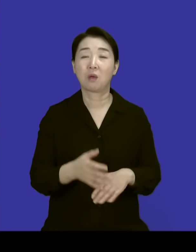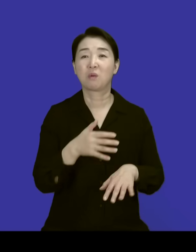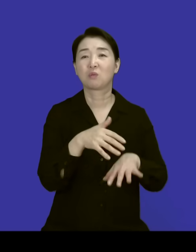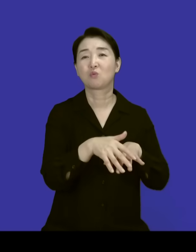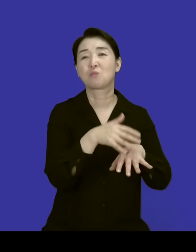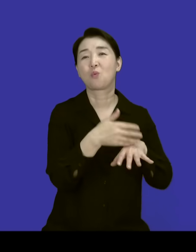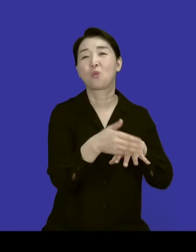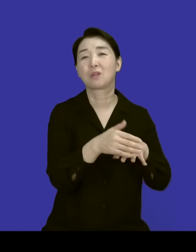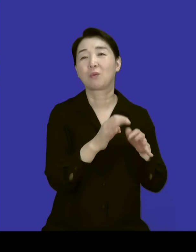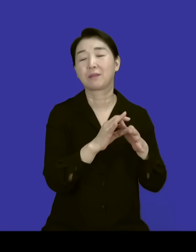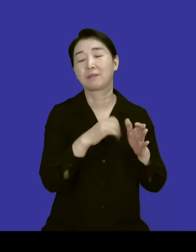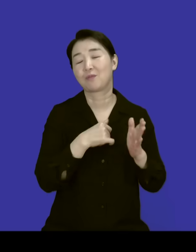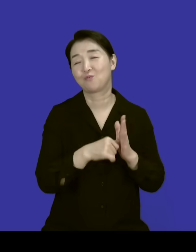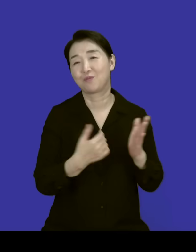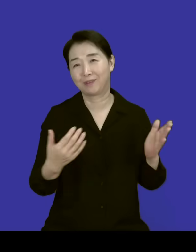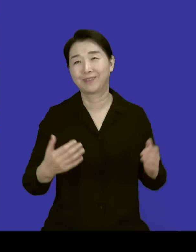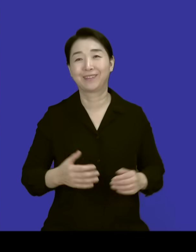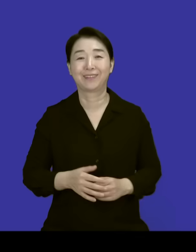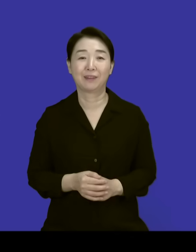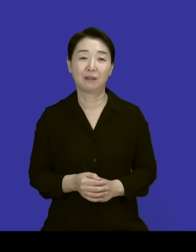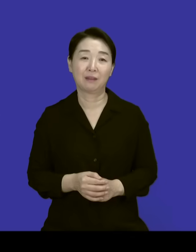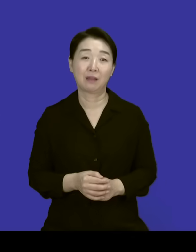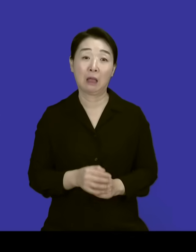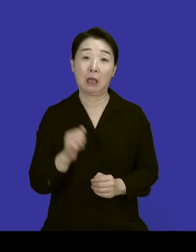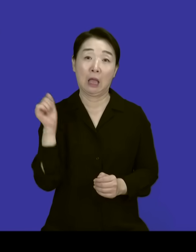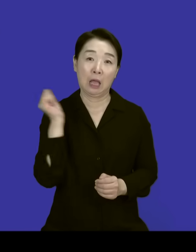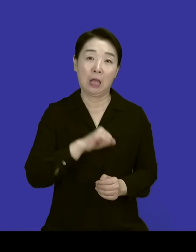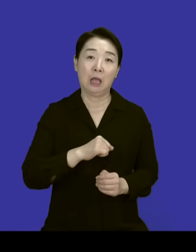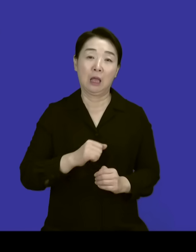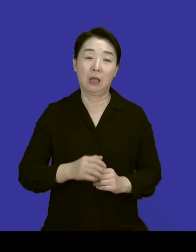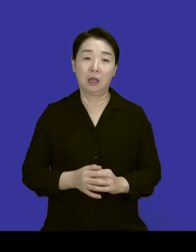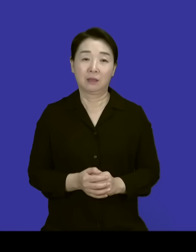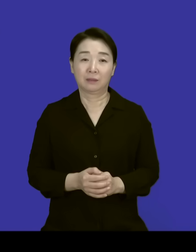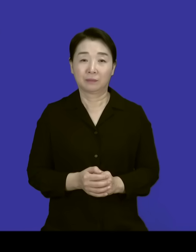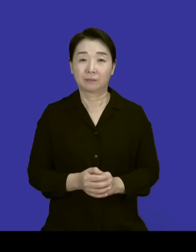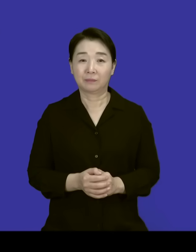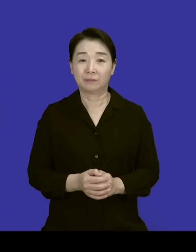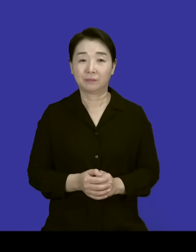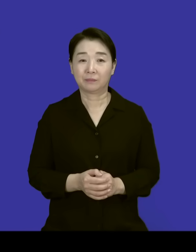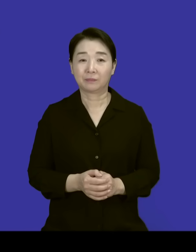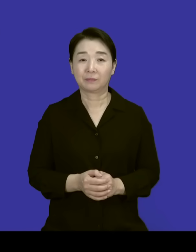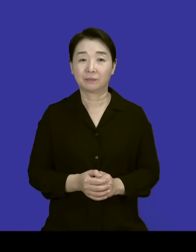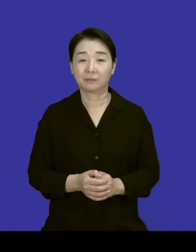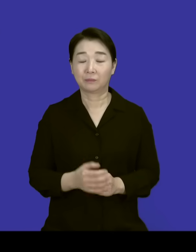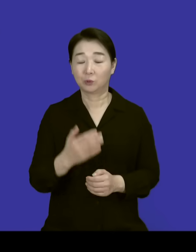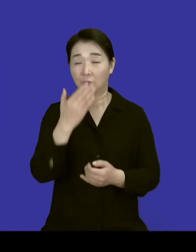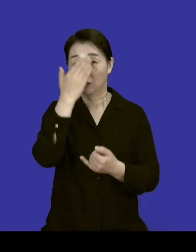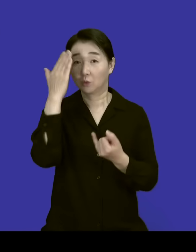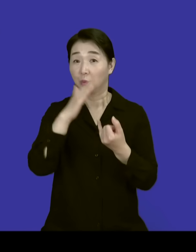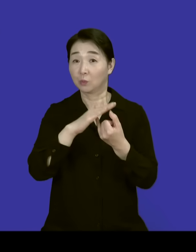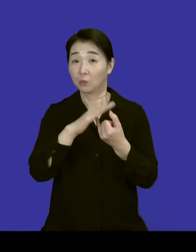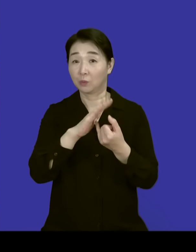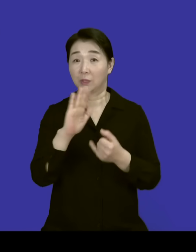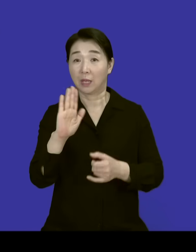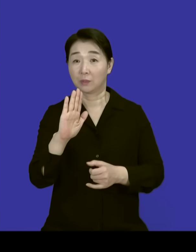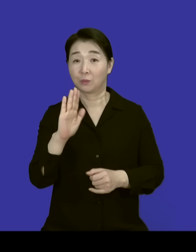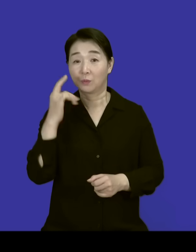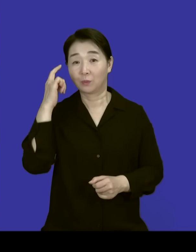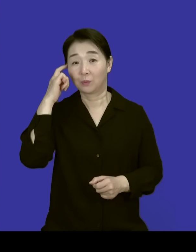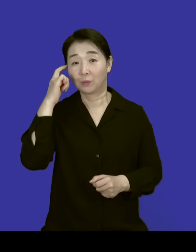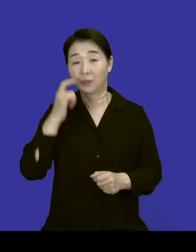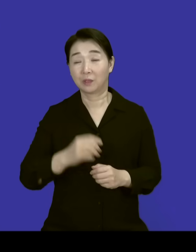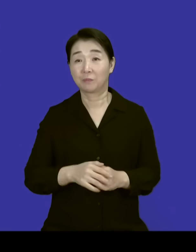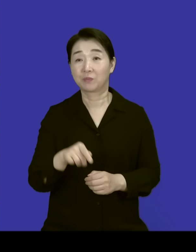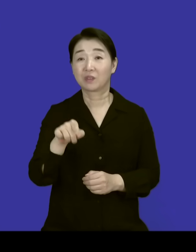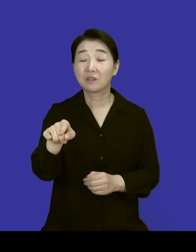쪽으로 네. 좀 유명했어요. 아무튼요. 예. 아 이거 그런 그러니까 쪽. 일반 뭐 청소년 친구들이 아니고요. 예. 좀